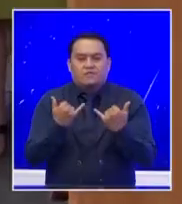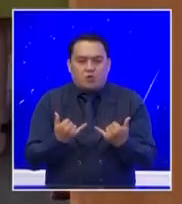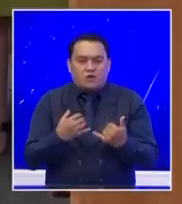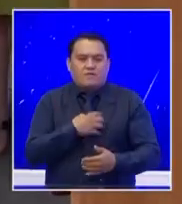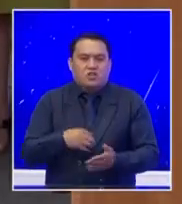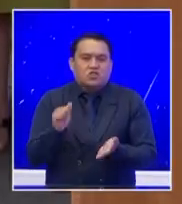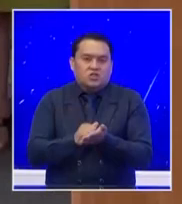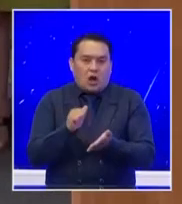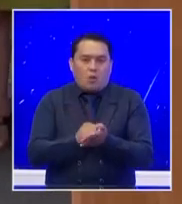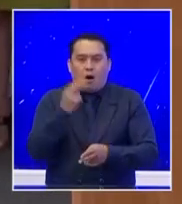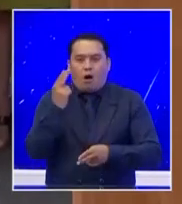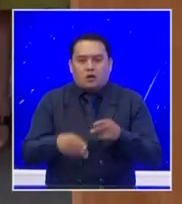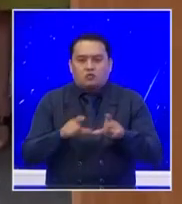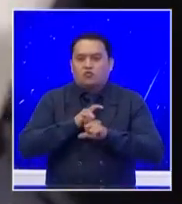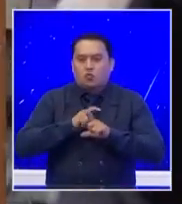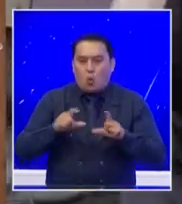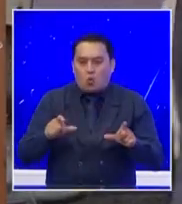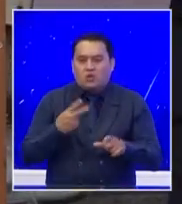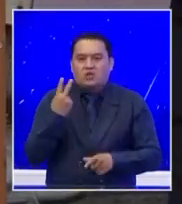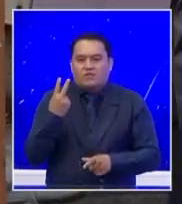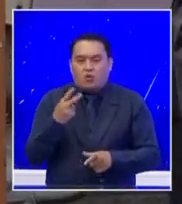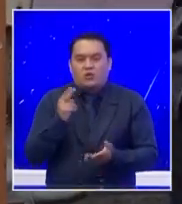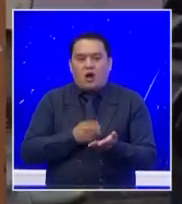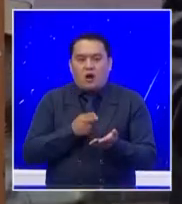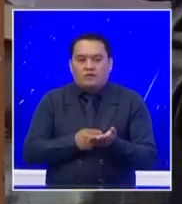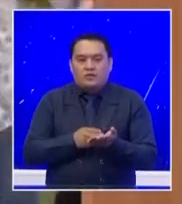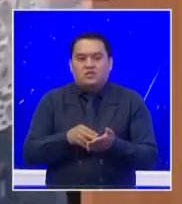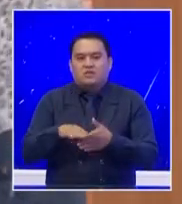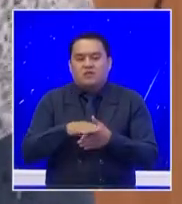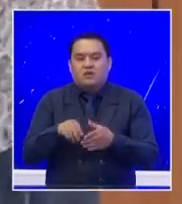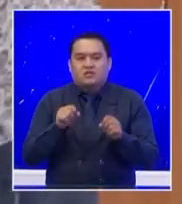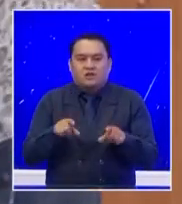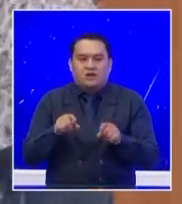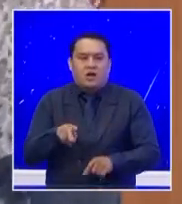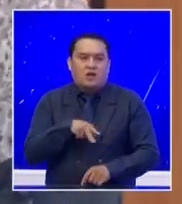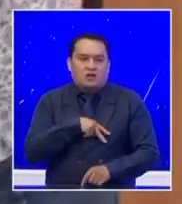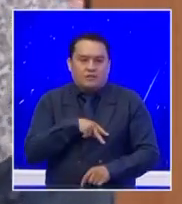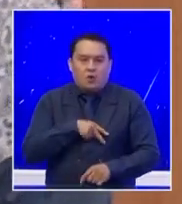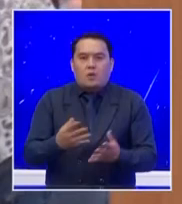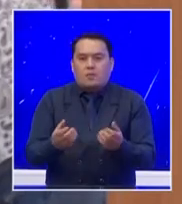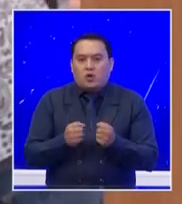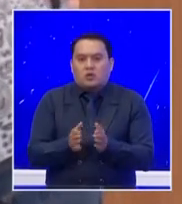важный документ об окончании школы. Двое из них подтвердили почетное звание «Алтынбелгі». Еще